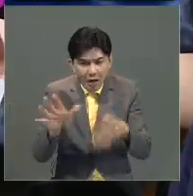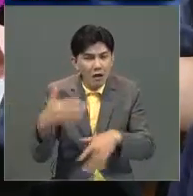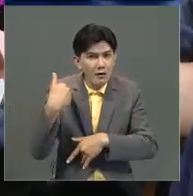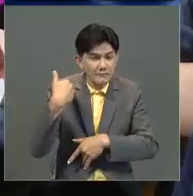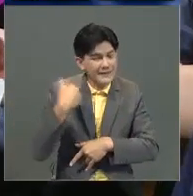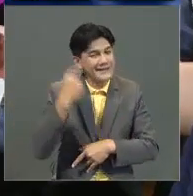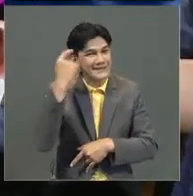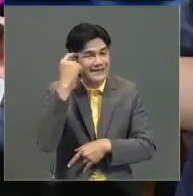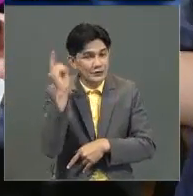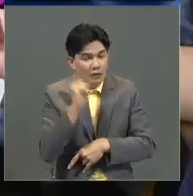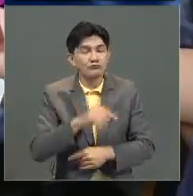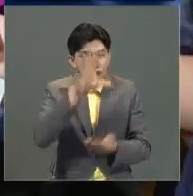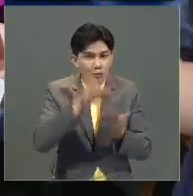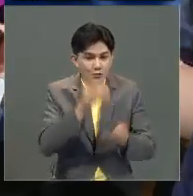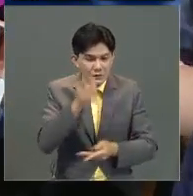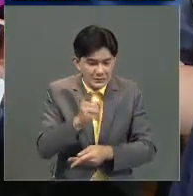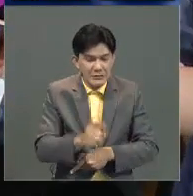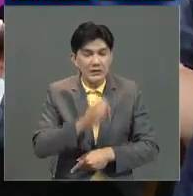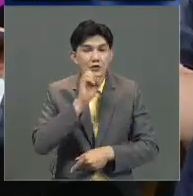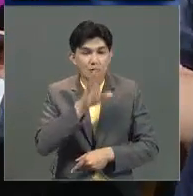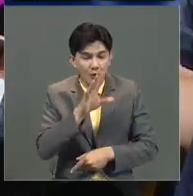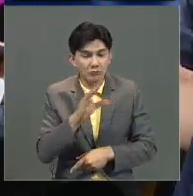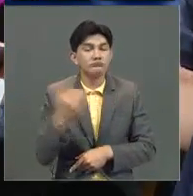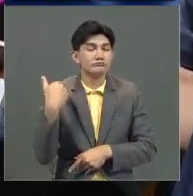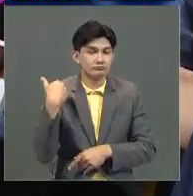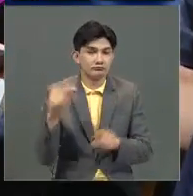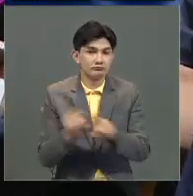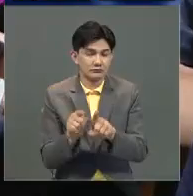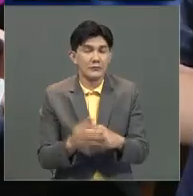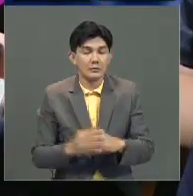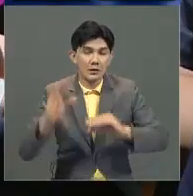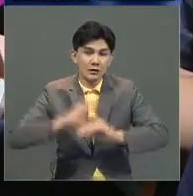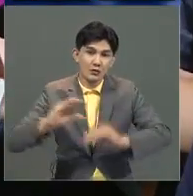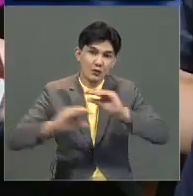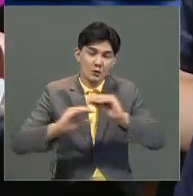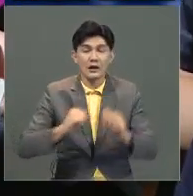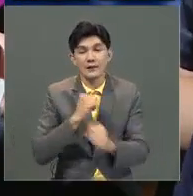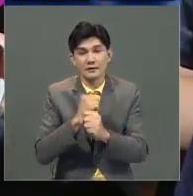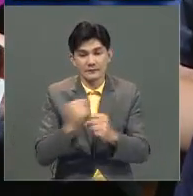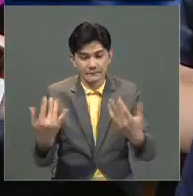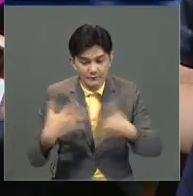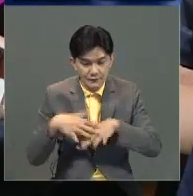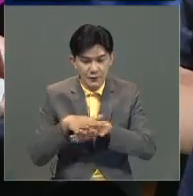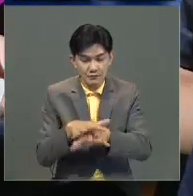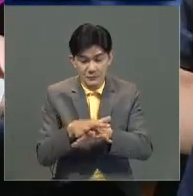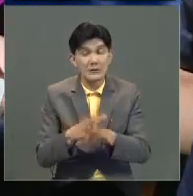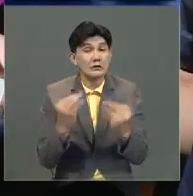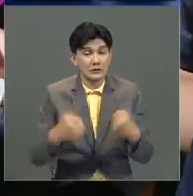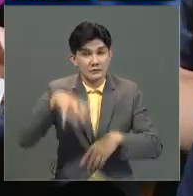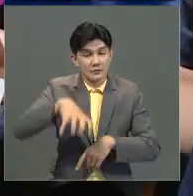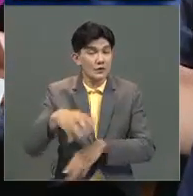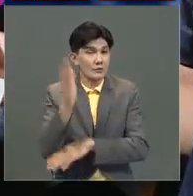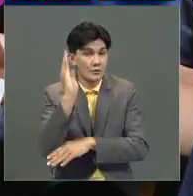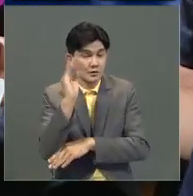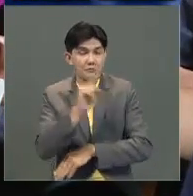สอบหาข้อเท็จจริงแล้วก็แจ้งกลับมานะครับก็เป็นโครงการที่เป็นความร่วมมือที่มีกรมประชาสัมพันธ์เป็